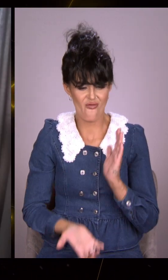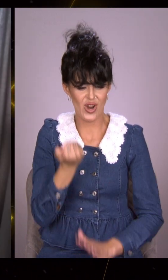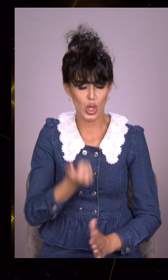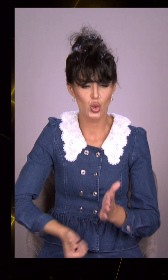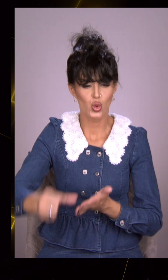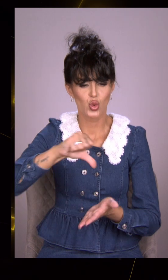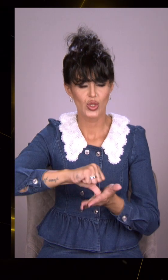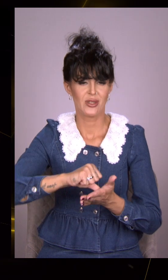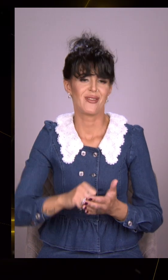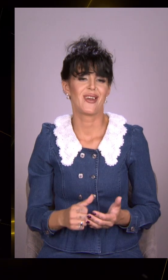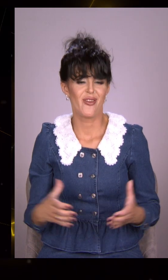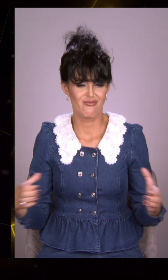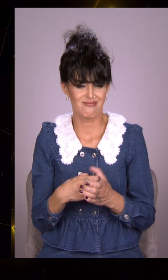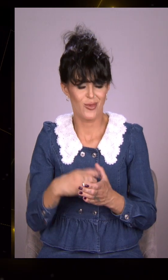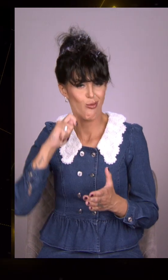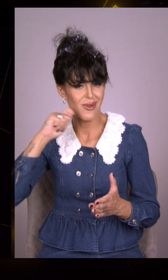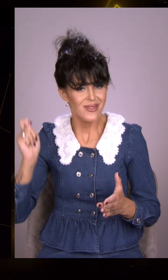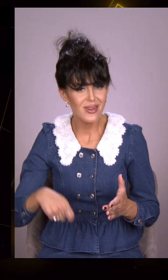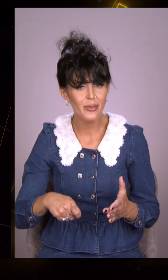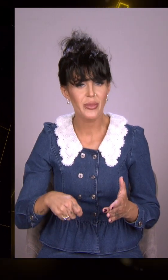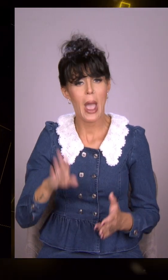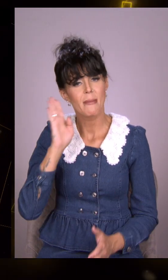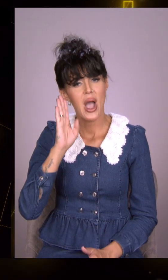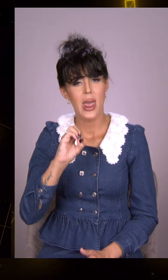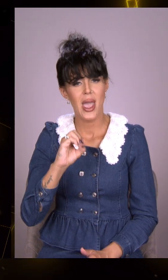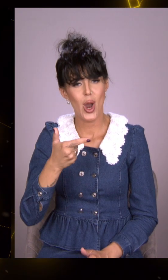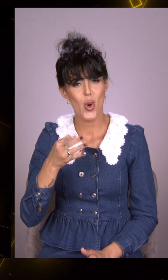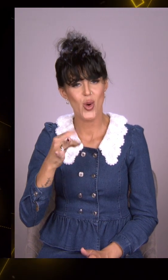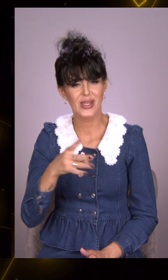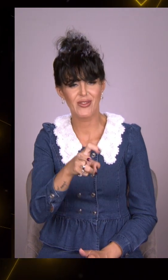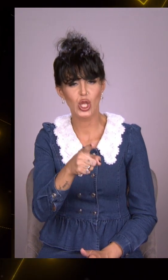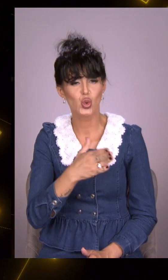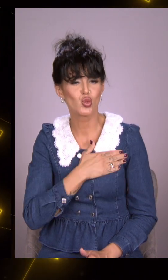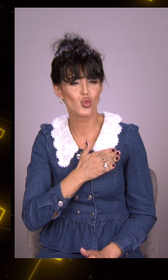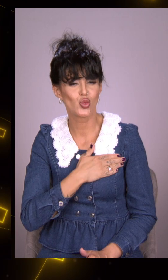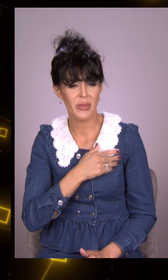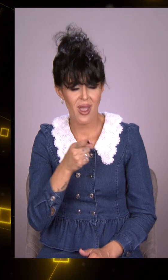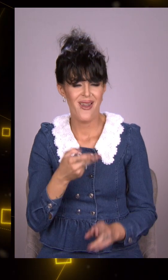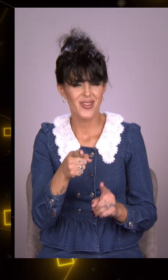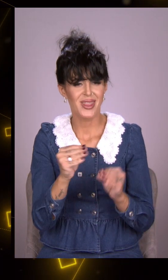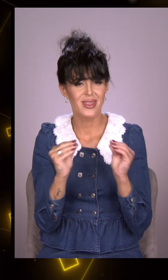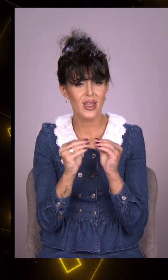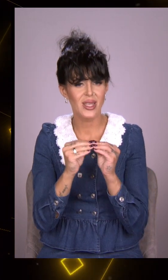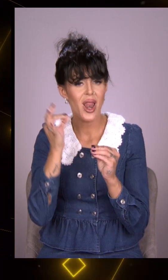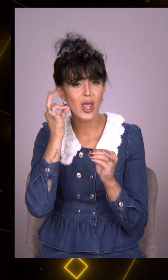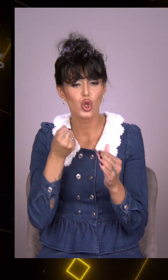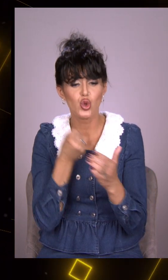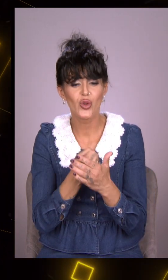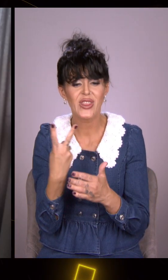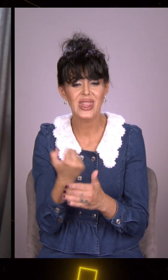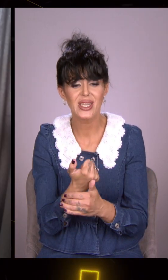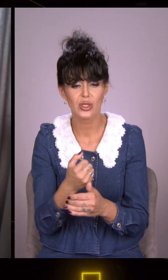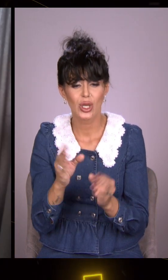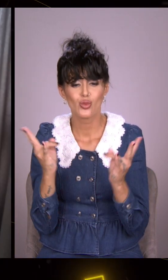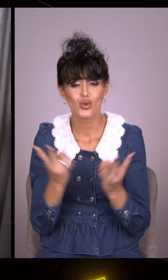збірній України. Єгорчик у нас це така, знаєте, душка. Єгору було 10 років, не дожив 2 тижні до свого дня народження.